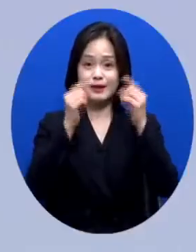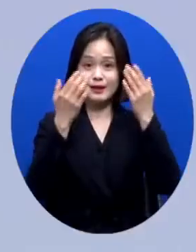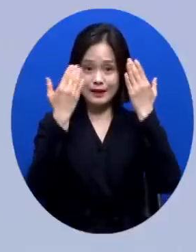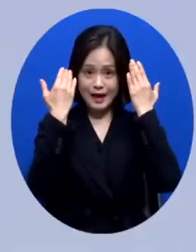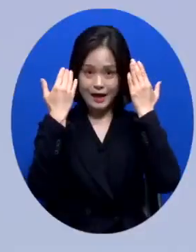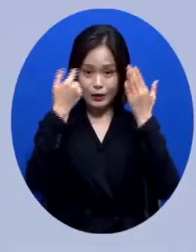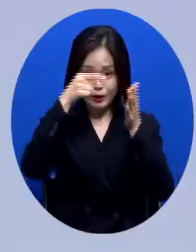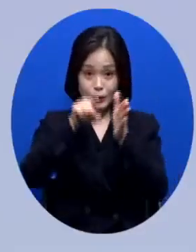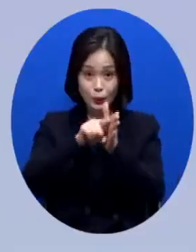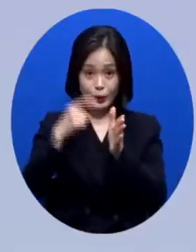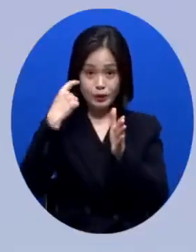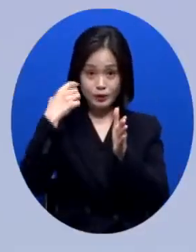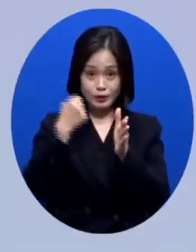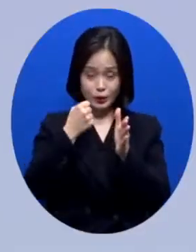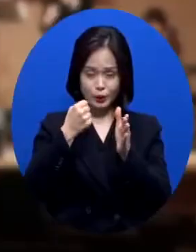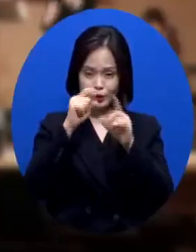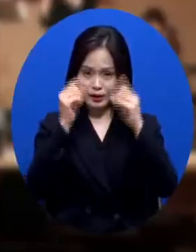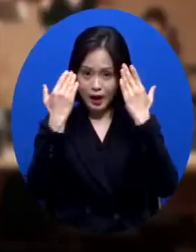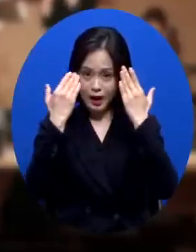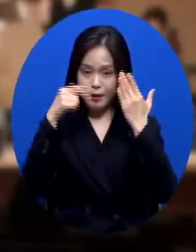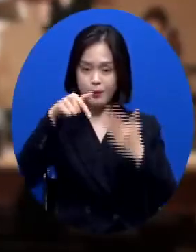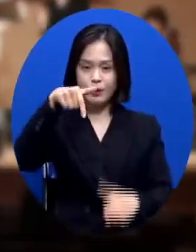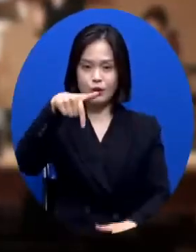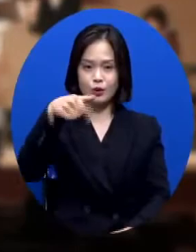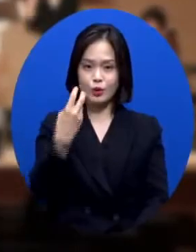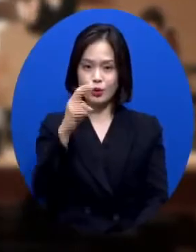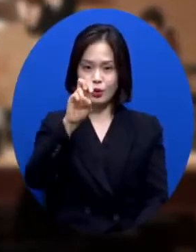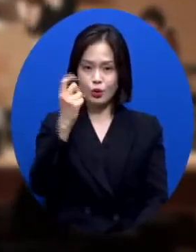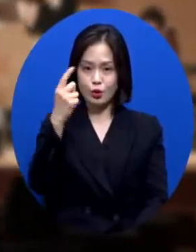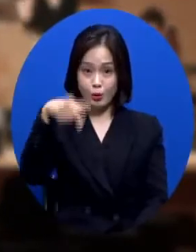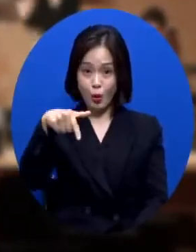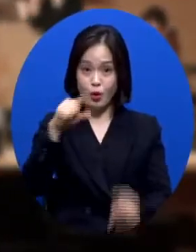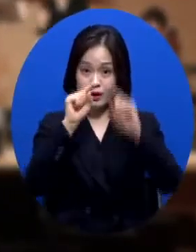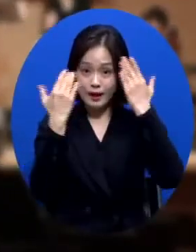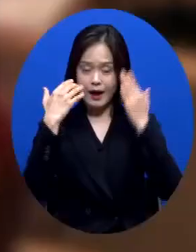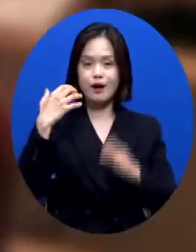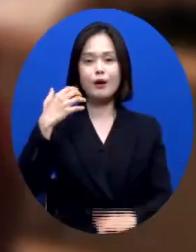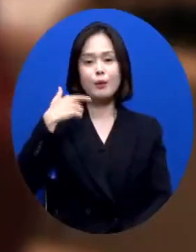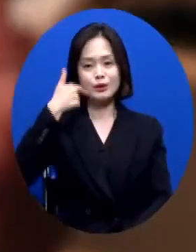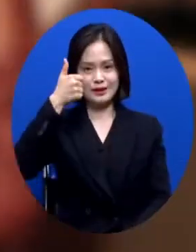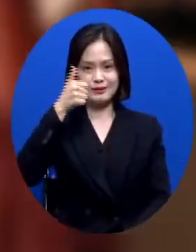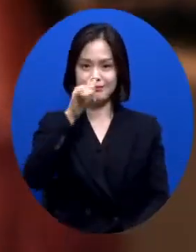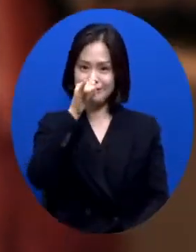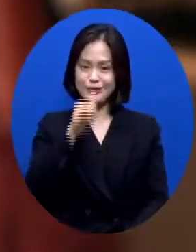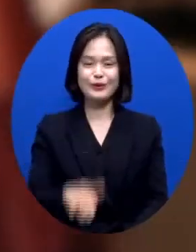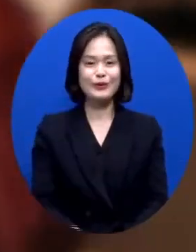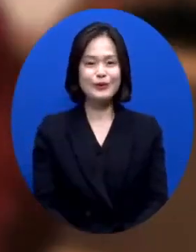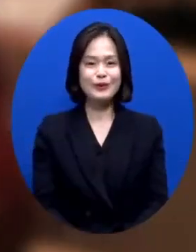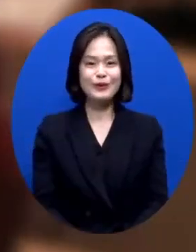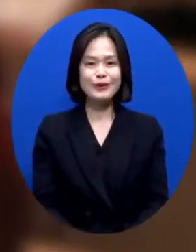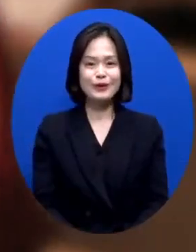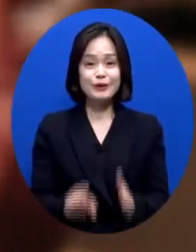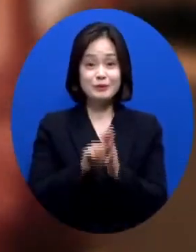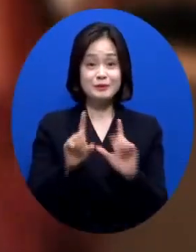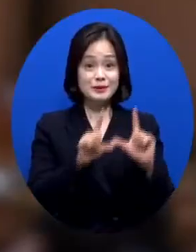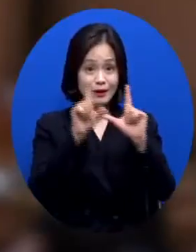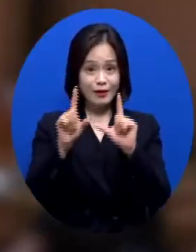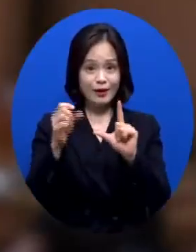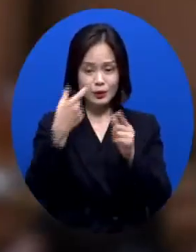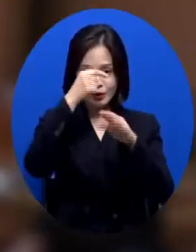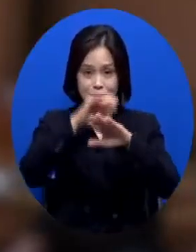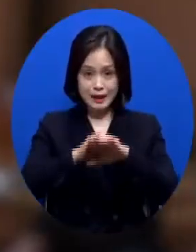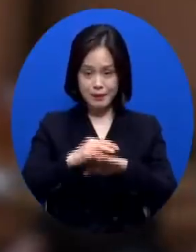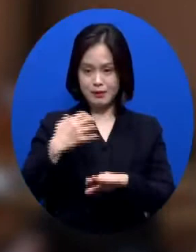대학교에서 볼 수 있는 교 모 샘플 운영 등 캠퍼스 종교 교육과 종교 활동을 담당하고 납니다